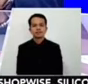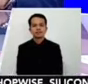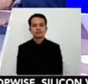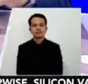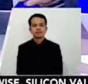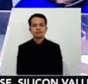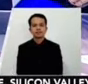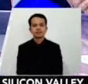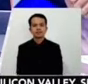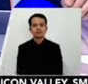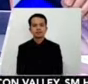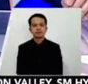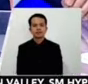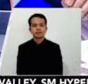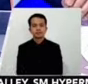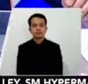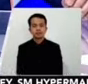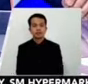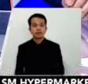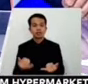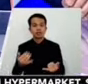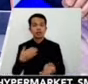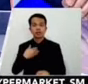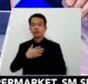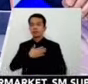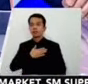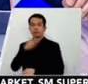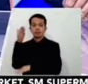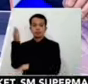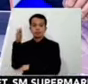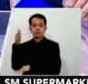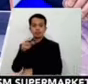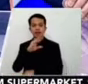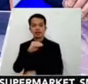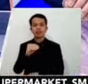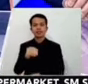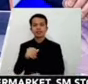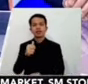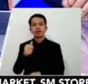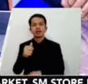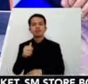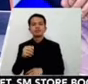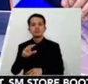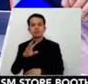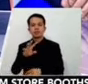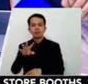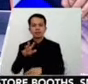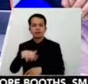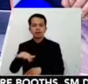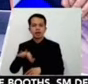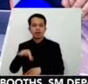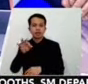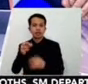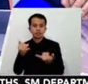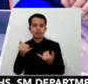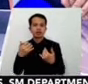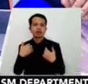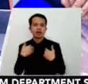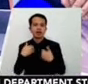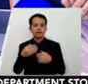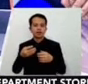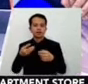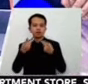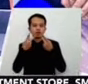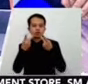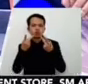Bukod sa lupang hinirang at panatang makabayan, required na rin sa flag ceremonies ng gobyerno at public schools ang bagong Pilipinas hymn at